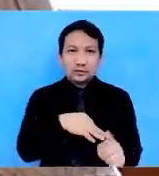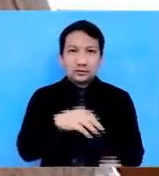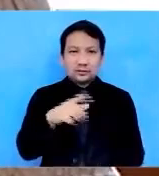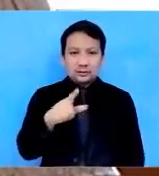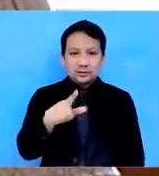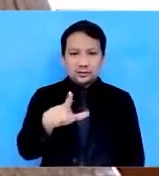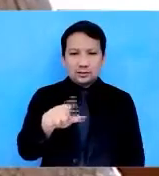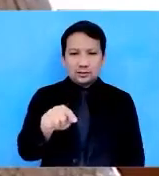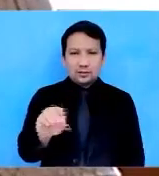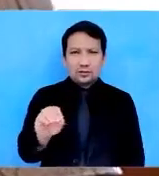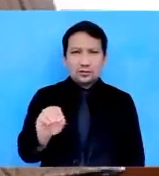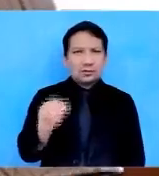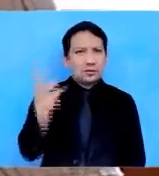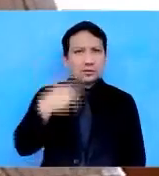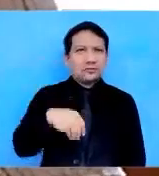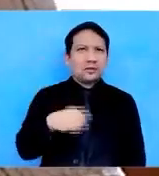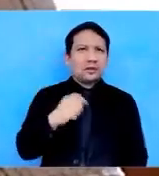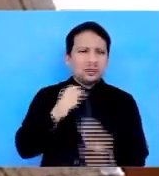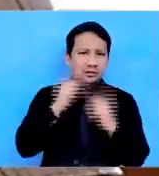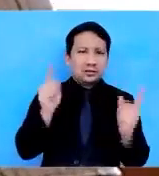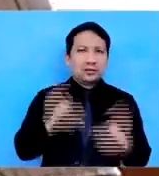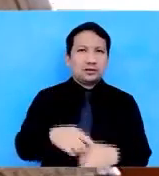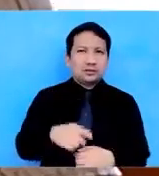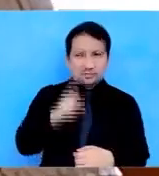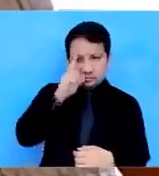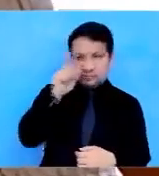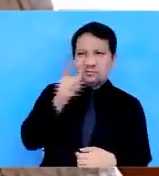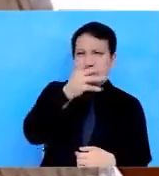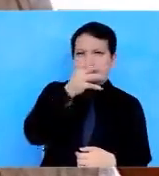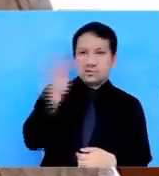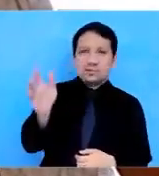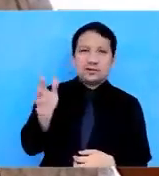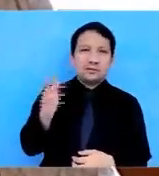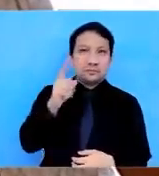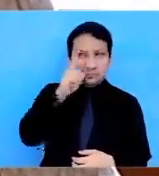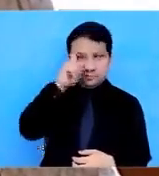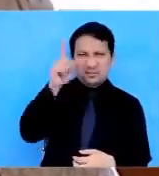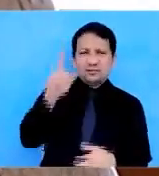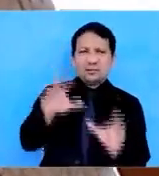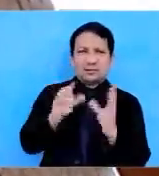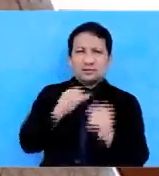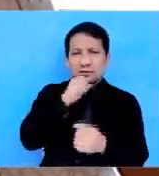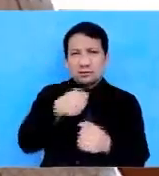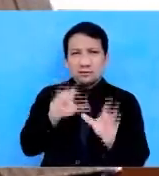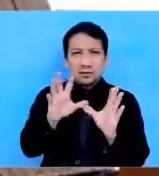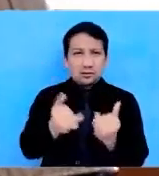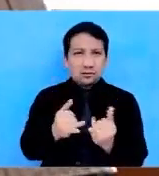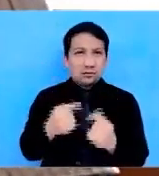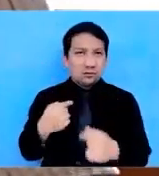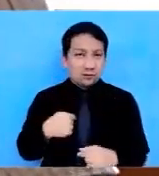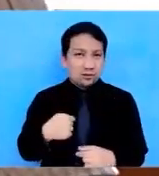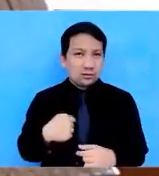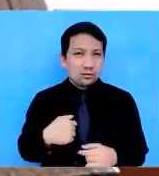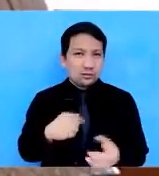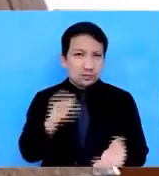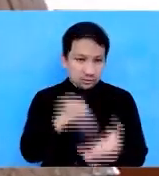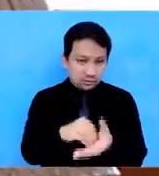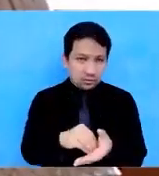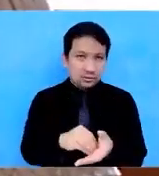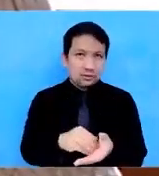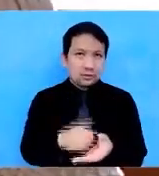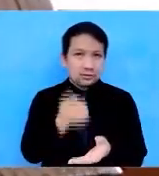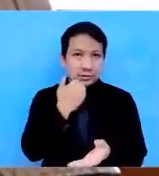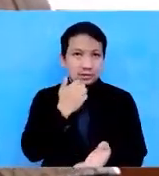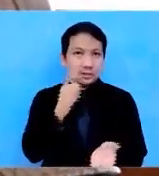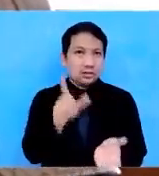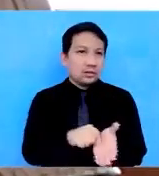mukhang hindi raw maganda ang gising. Doon sa luma ko, wala kasing nakalagay doon ng barangay, kung ano yung barangay ko, na hindi ko naman nakasalanan kasi na-print last